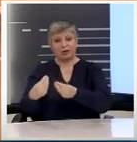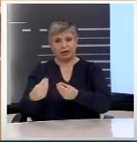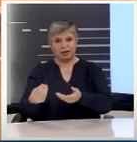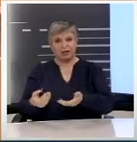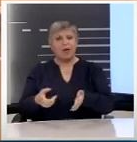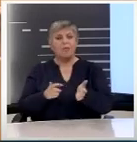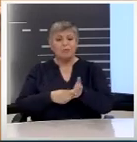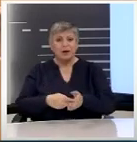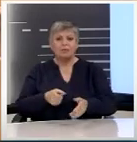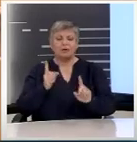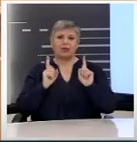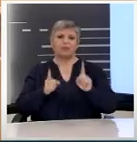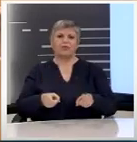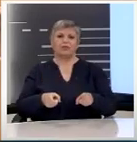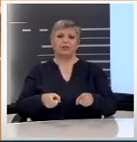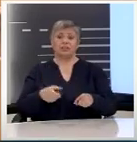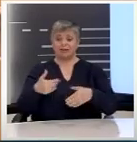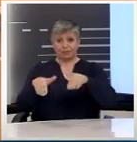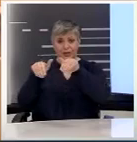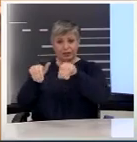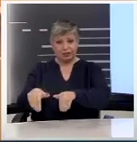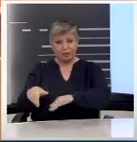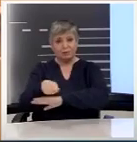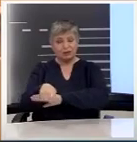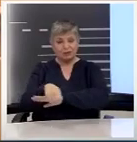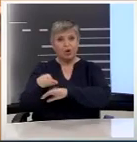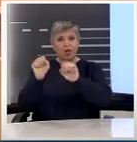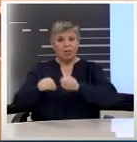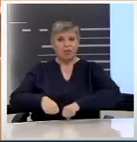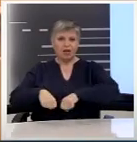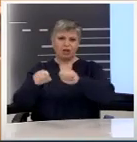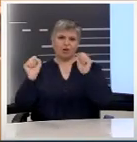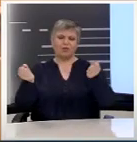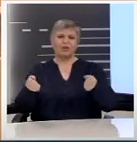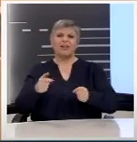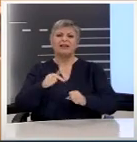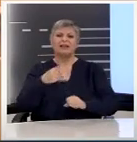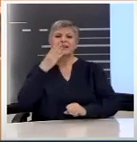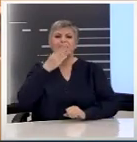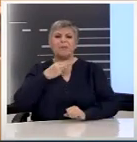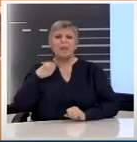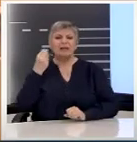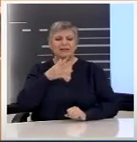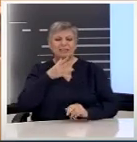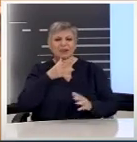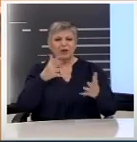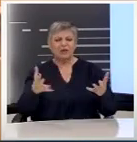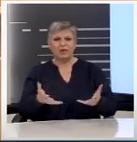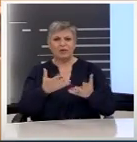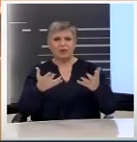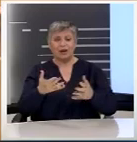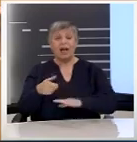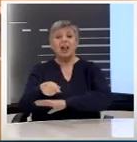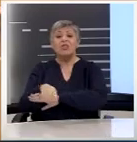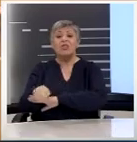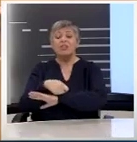και σας καλούμε να κάνετε το ίδιο. Μη χτίζετε λοιπόν παλάτια στην άμμο, διότι η δικαιοσύνη απεφάνθη